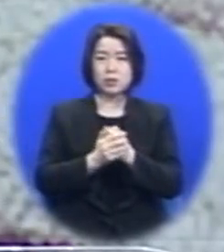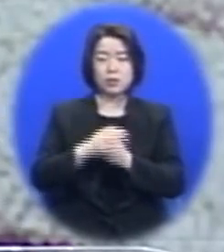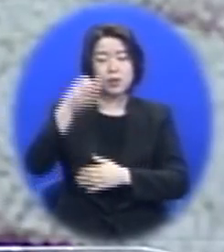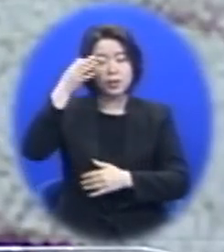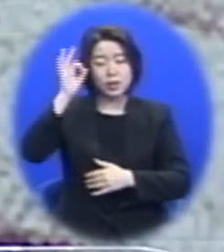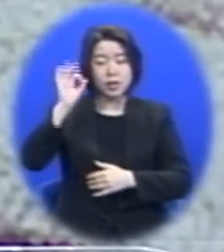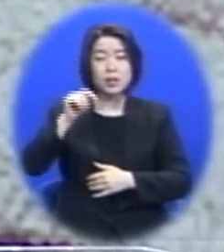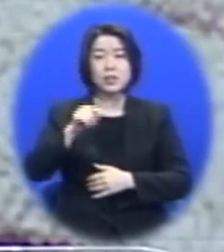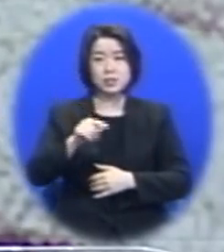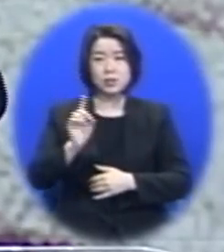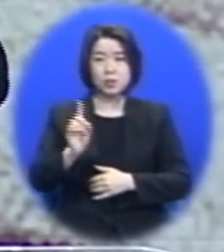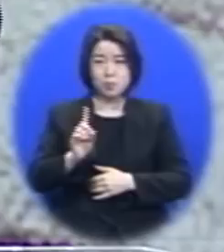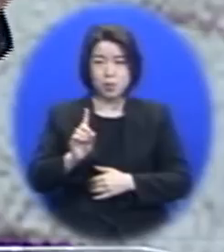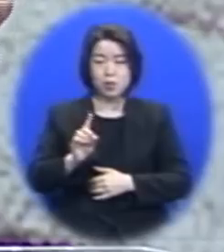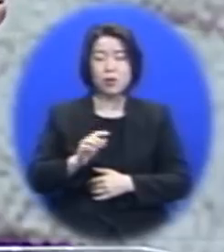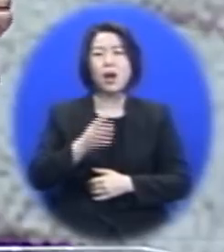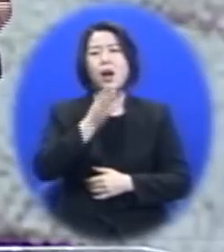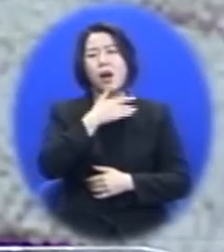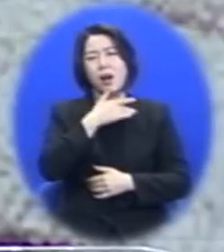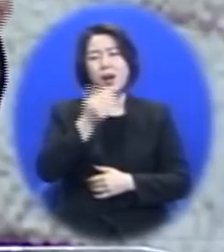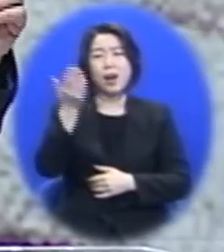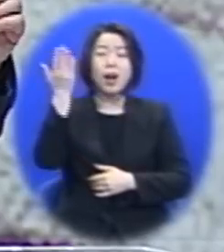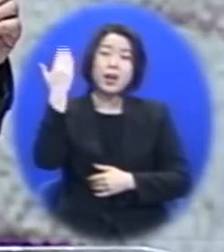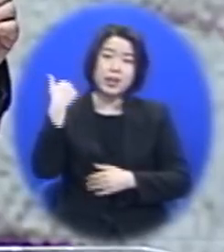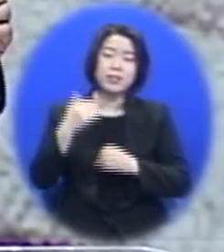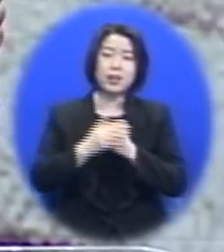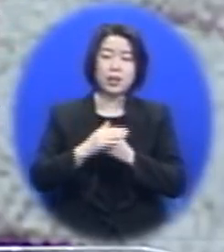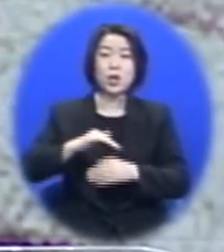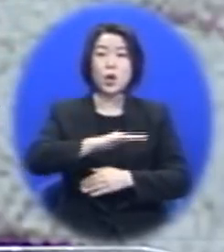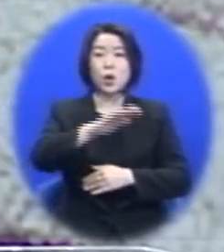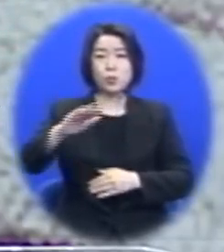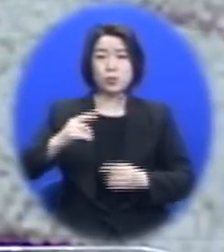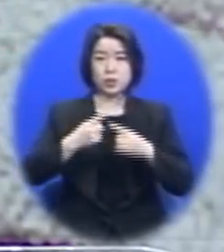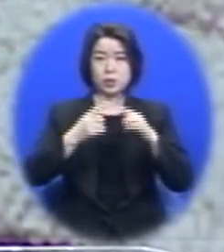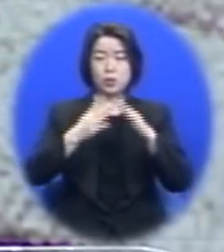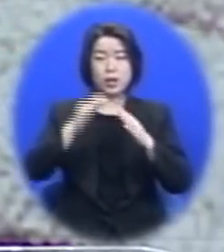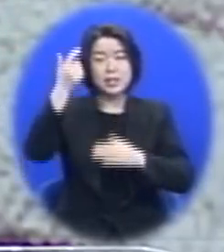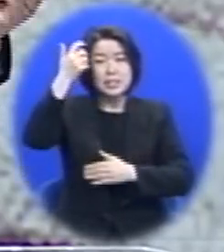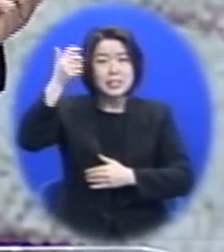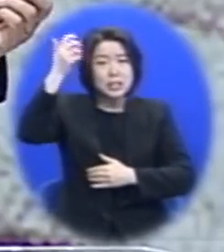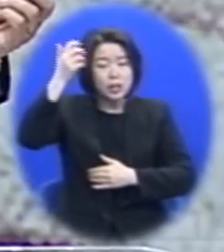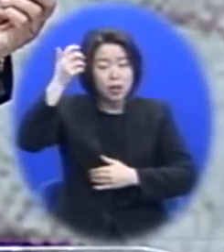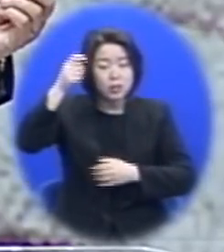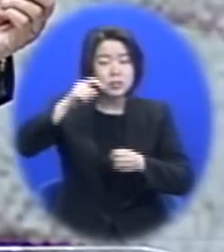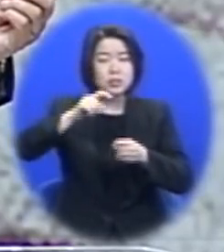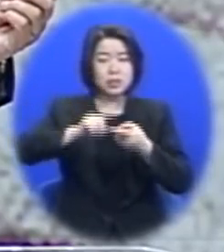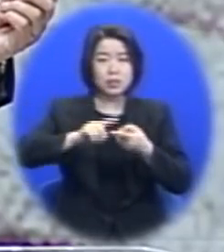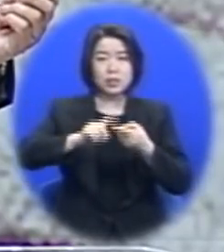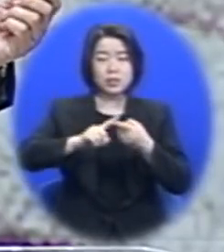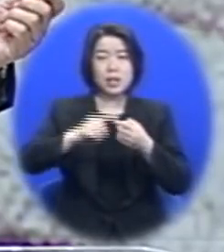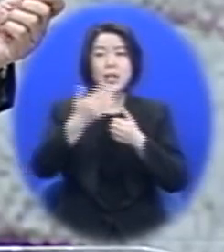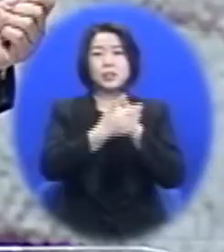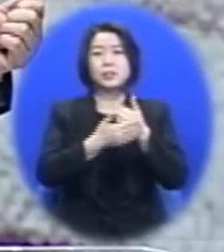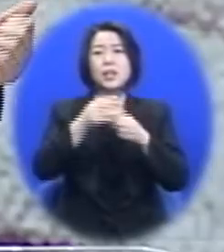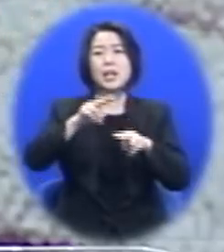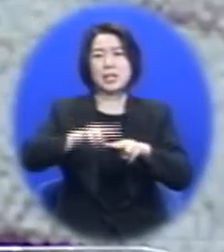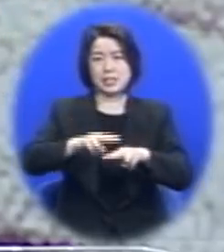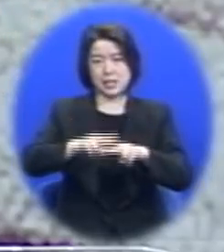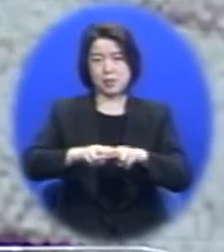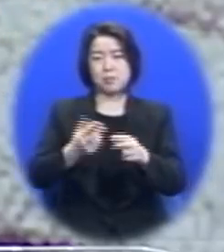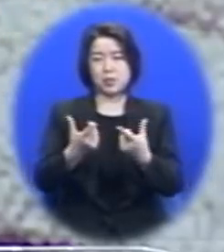것이 아 그때가 우리 교회 영적인 은혜에 셈이었다 는 것